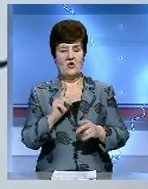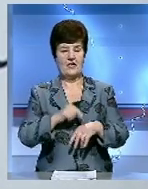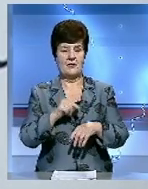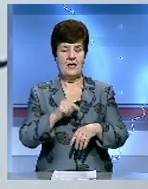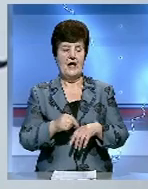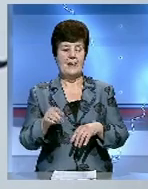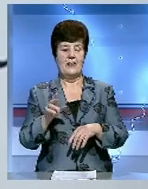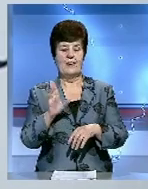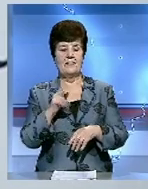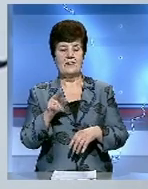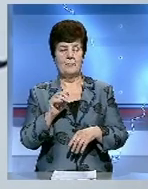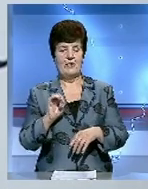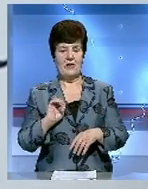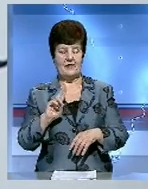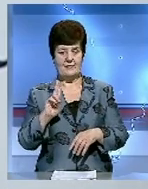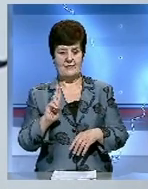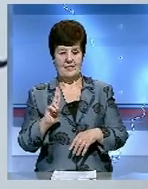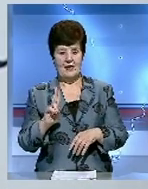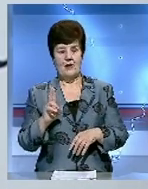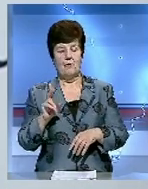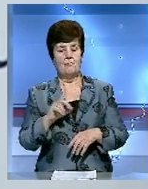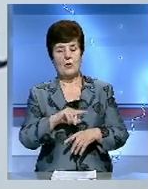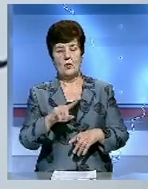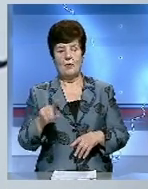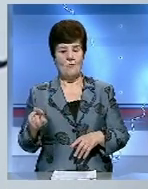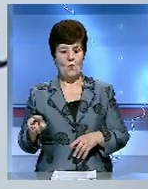discriminați. Prin orice